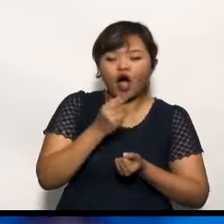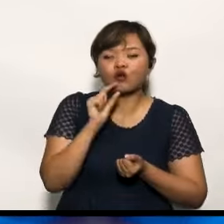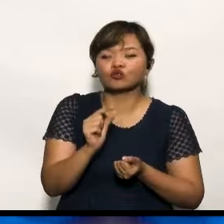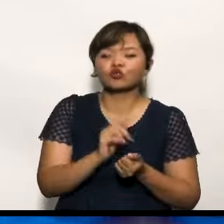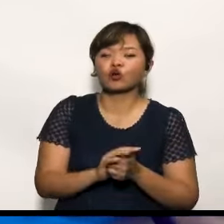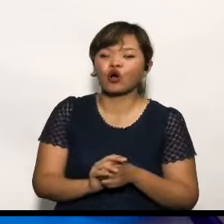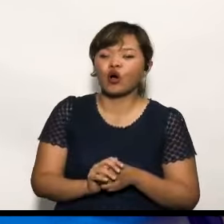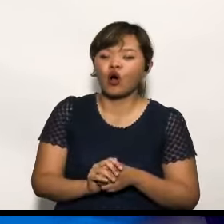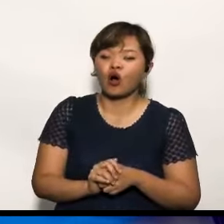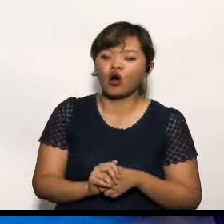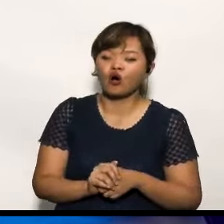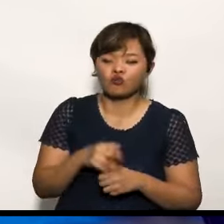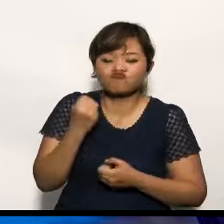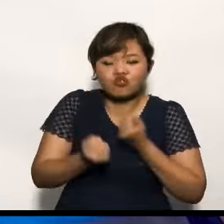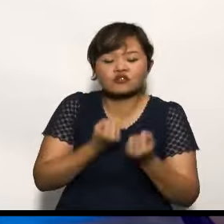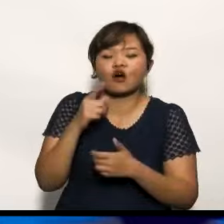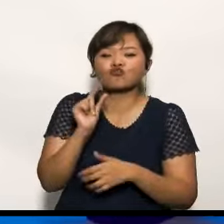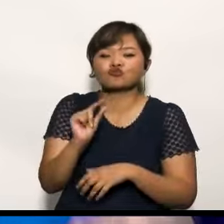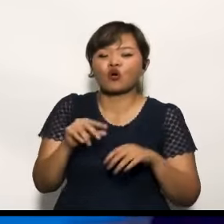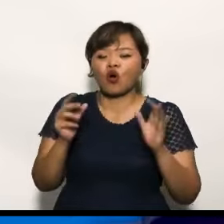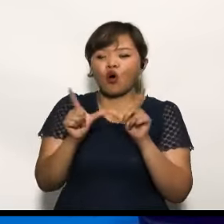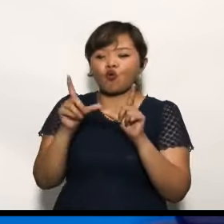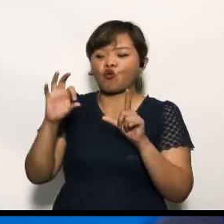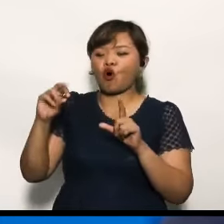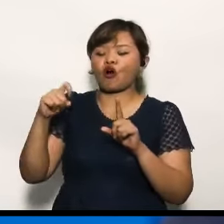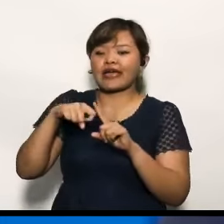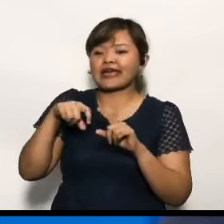saudara mencoba work in, you get nothing.